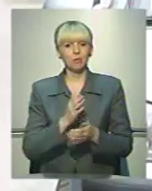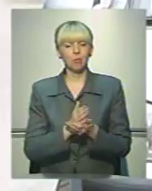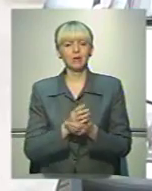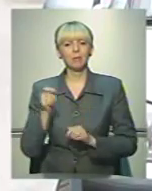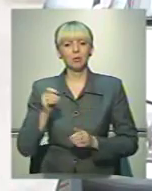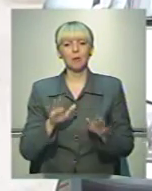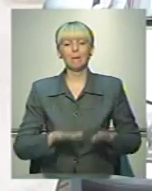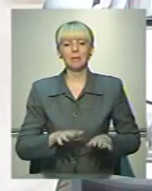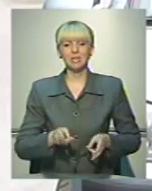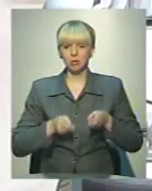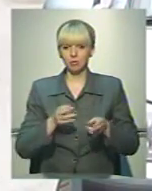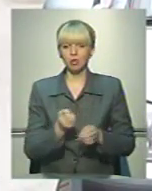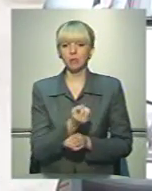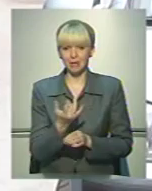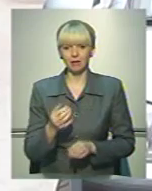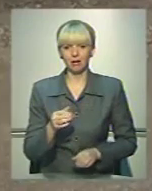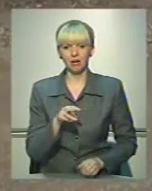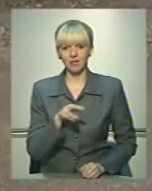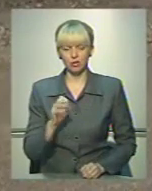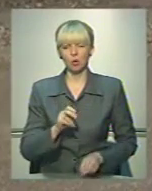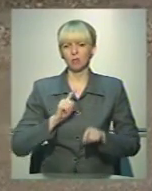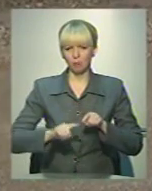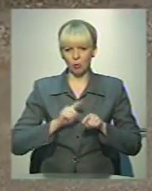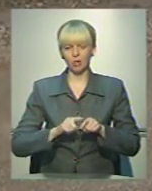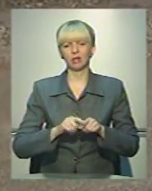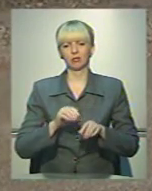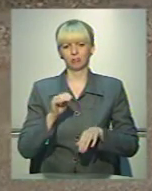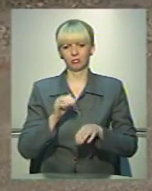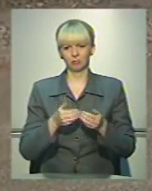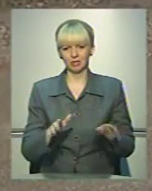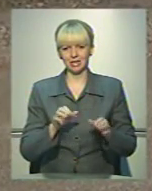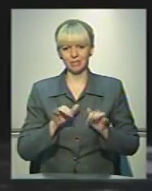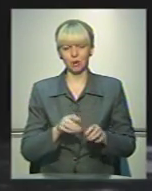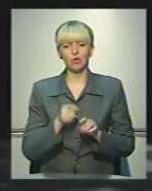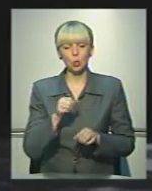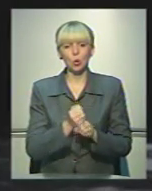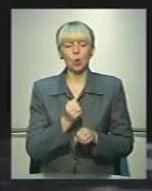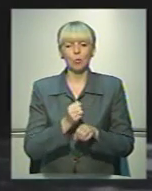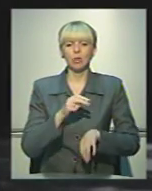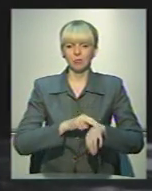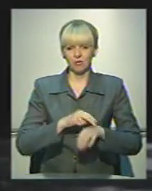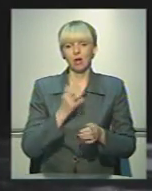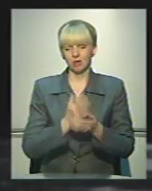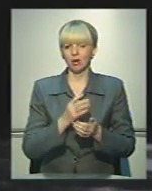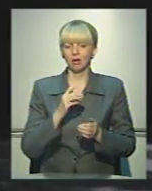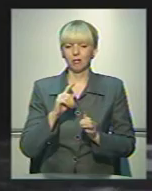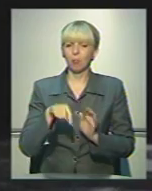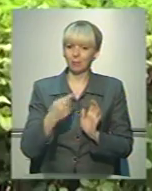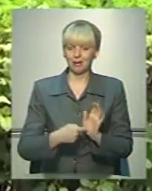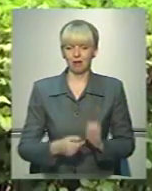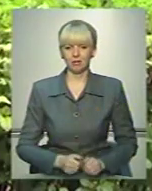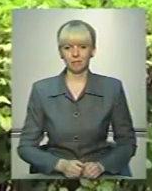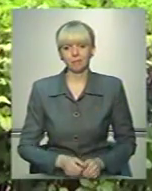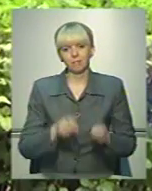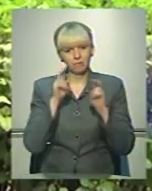мають прибути на місце злочину за декілька хвилин, аби оперативно розкрити справу. Проте і тут до роботи правоохоронців є питання.